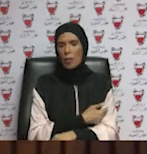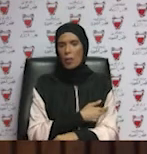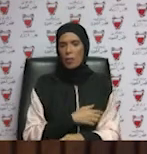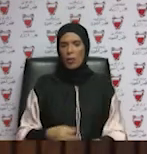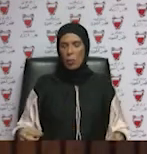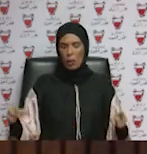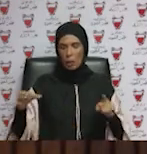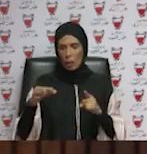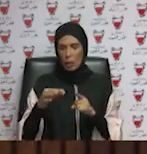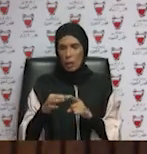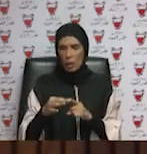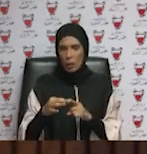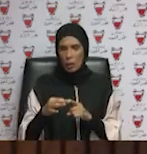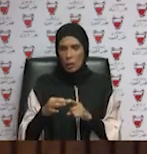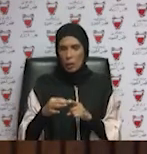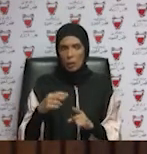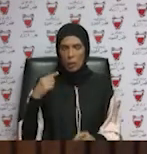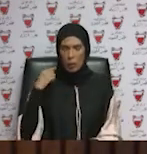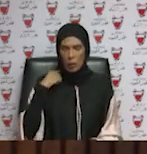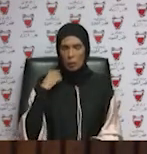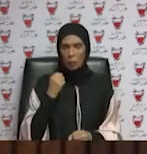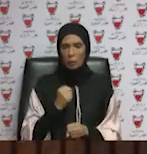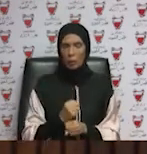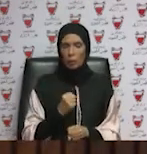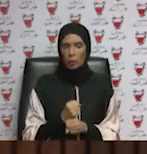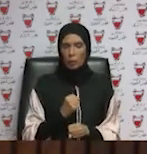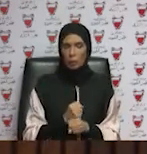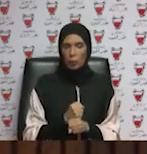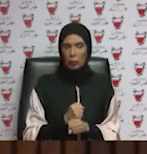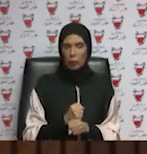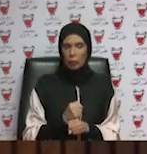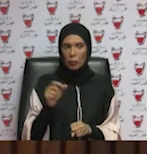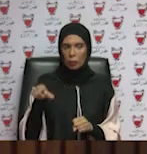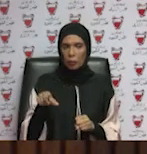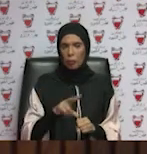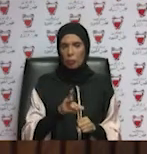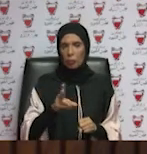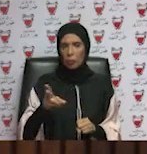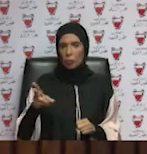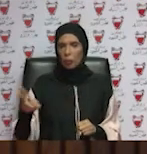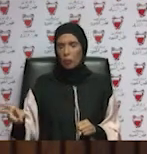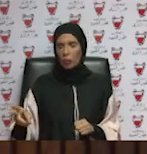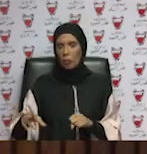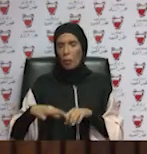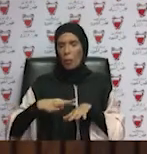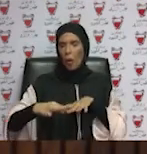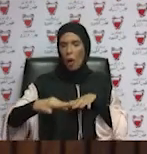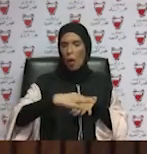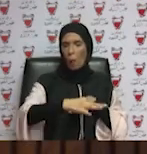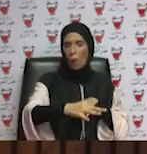رفع مستوى العلمي والعملي للأطباء العاملين في مختلف الفروع